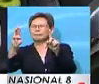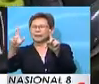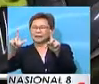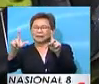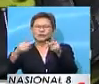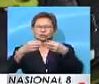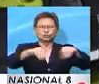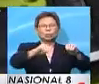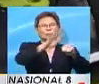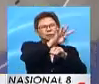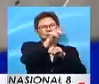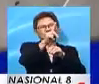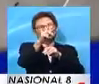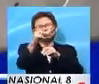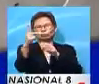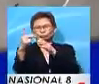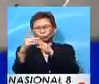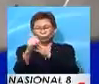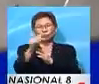Bermula